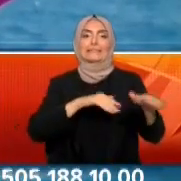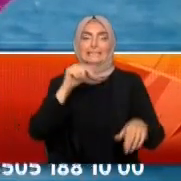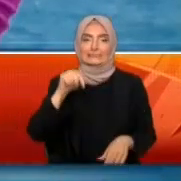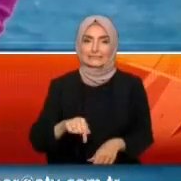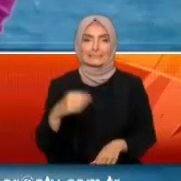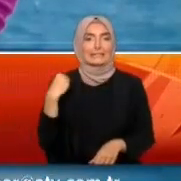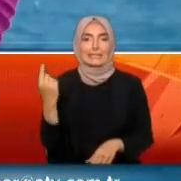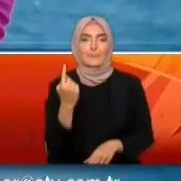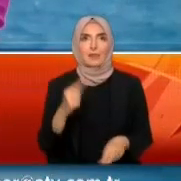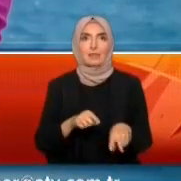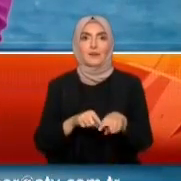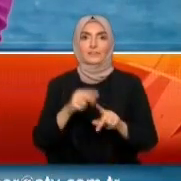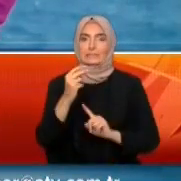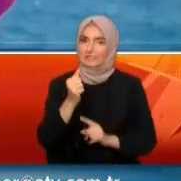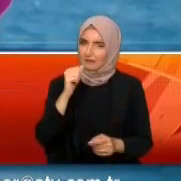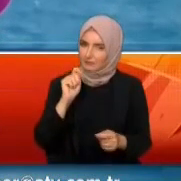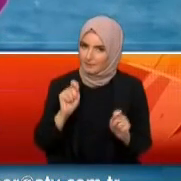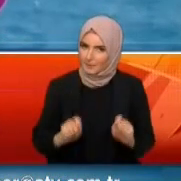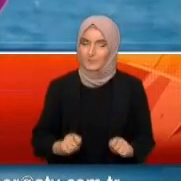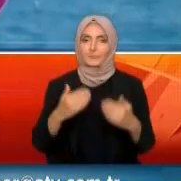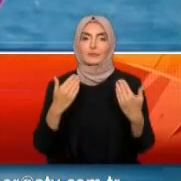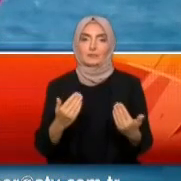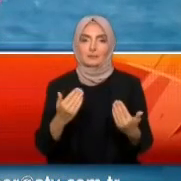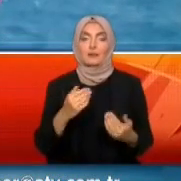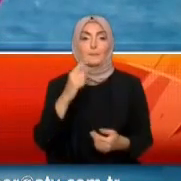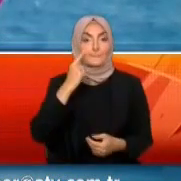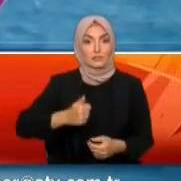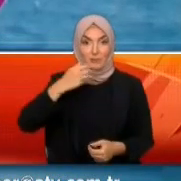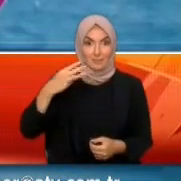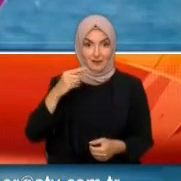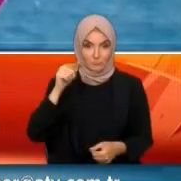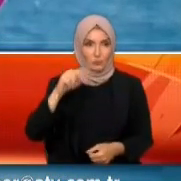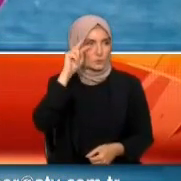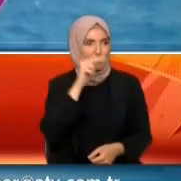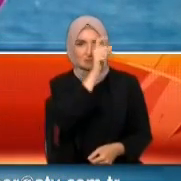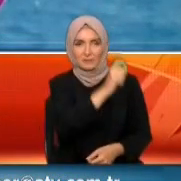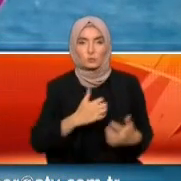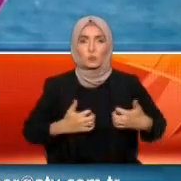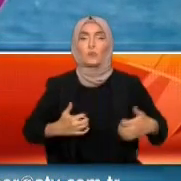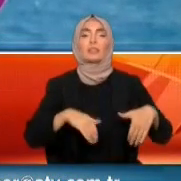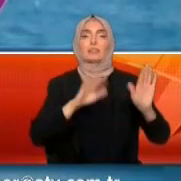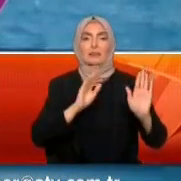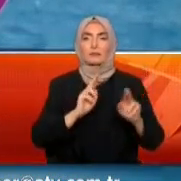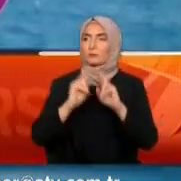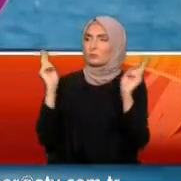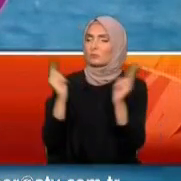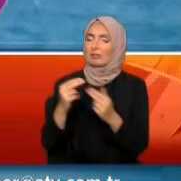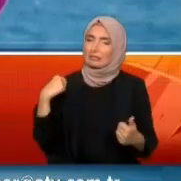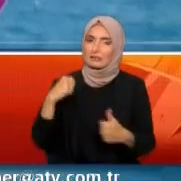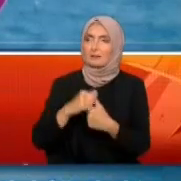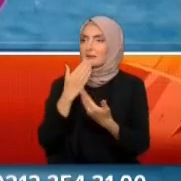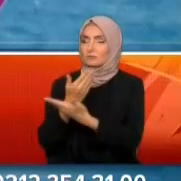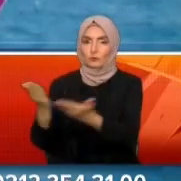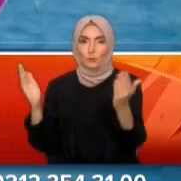gündemindeydi. Yunanistan'a güvenilmeyeceğini dünyaya bir kez daha ilan etti. Barbaros Hayrettin Paşa gemisinin sismik araştırmalara